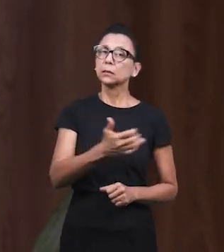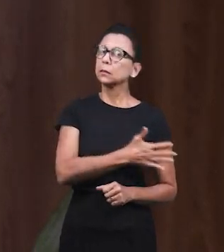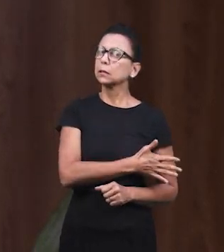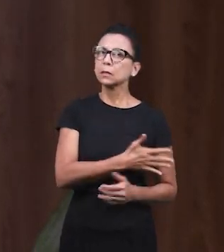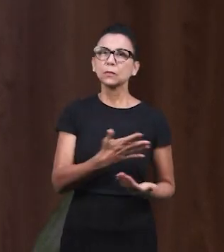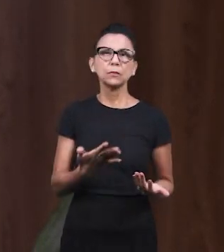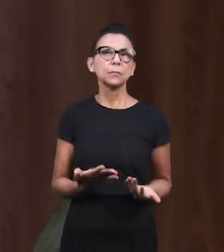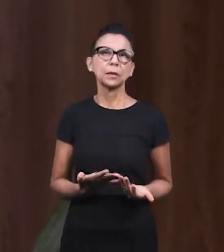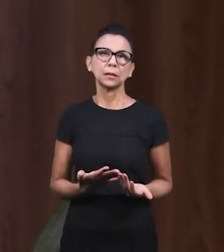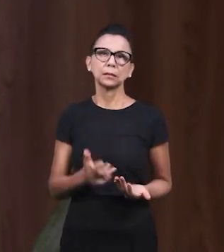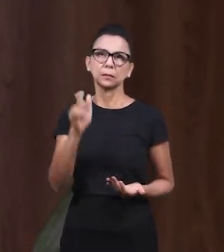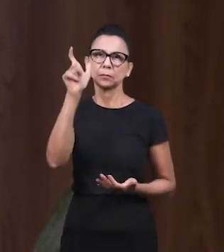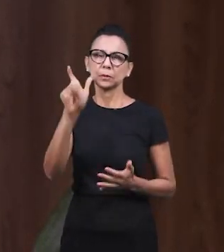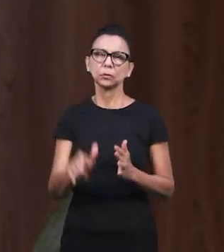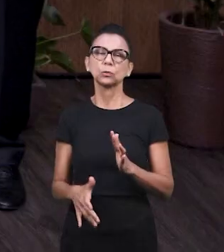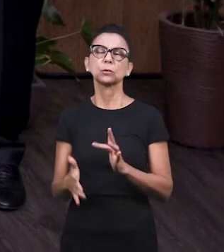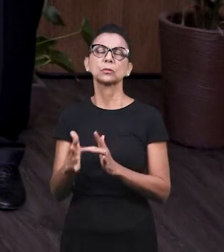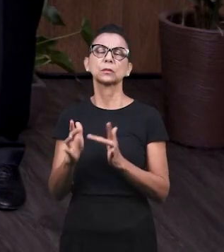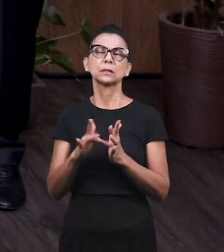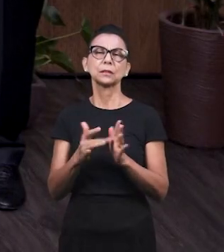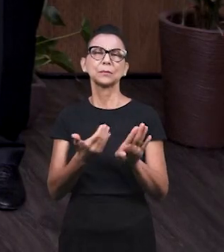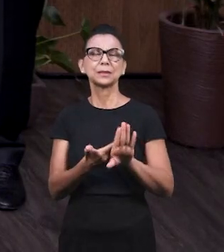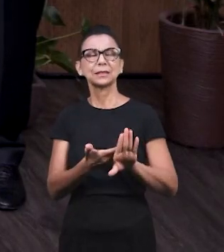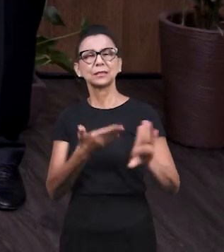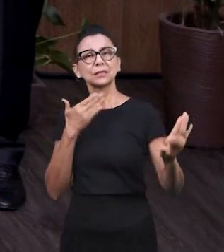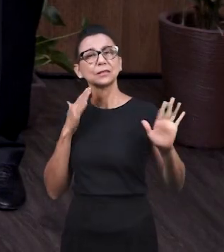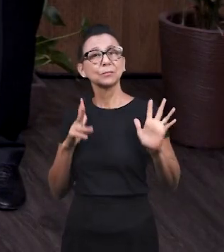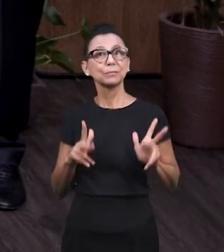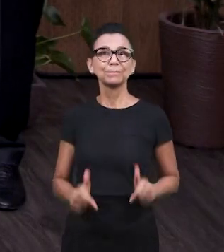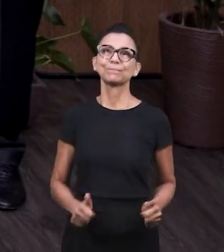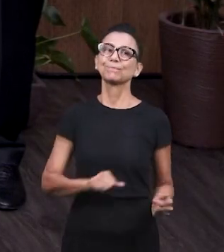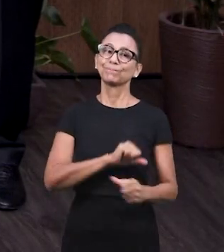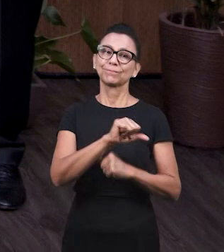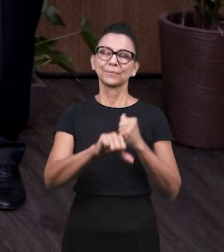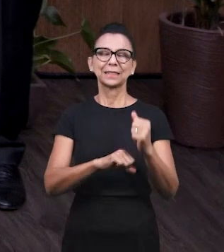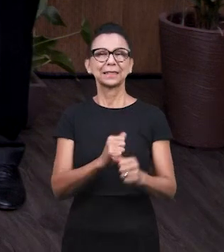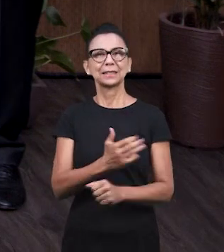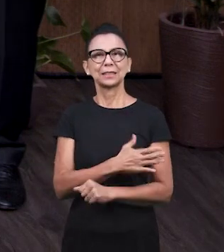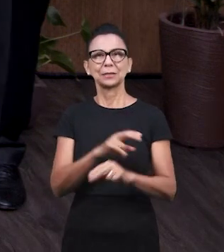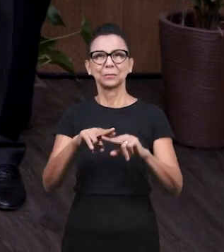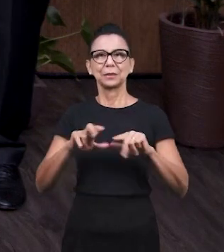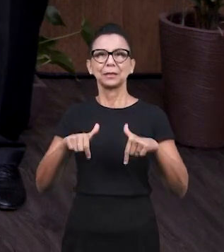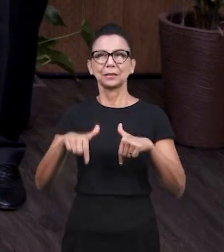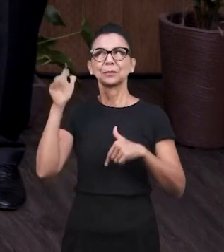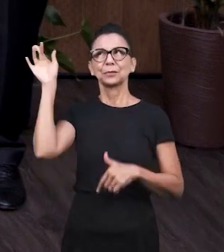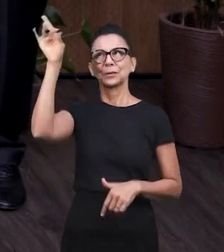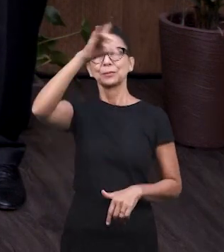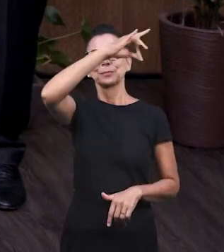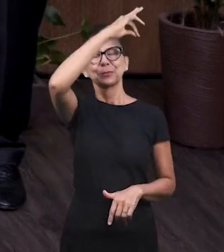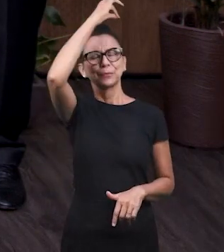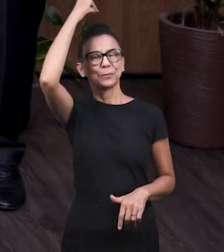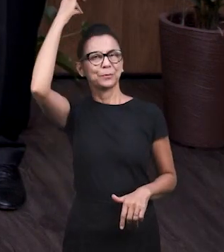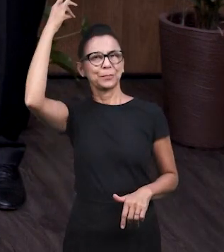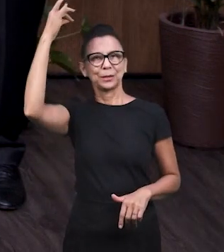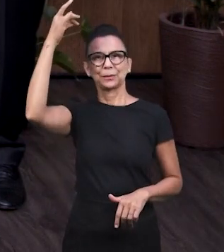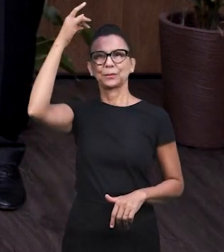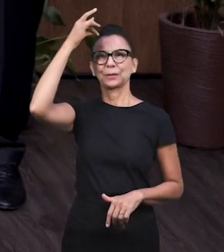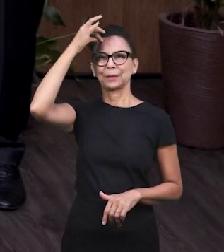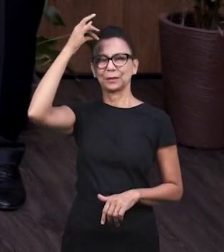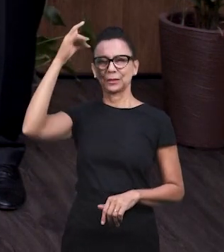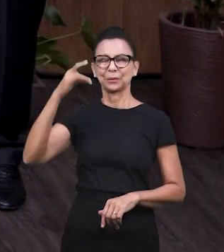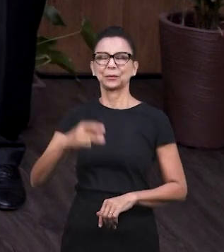en sanctification, transformation à travers le Saint-Esprit. Laisser le monde et faire